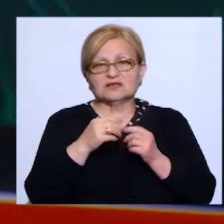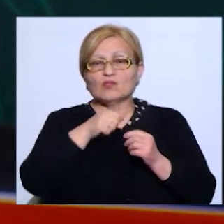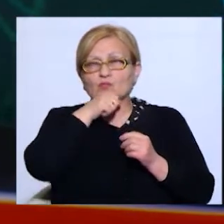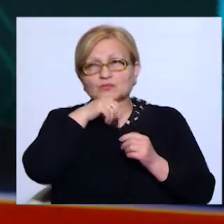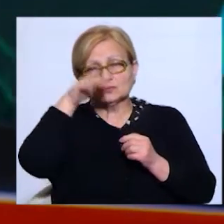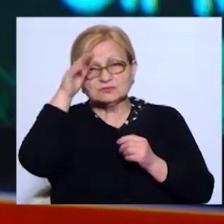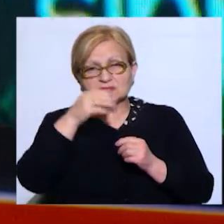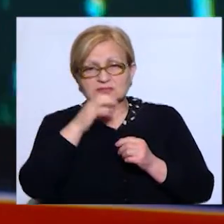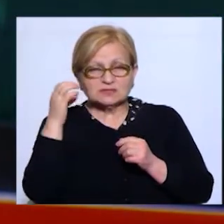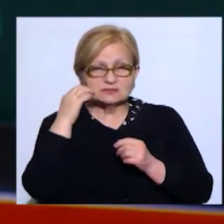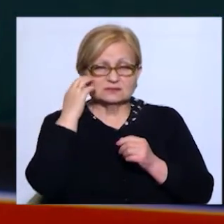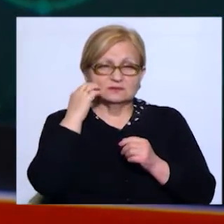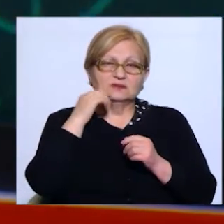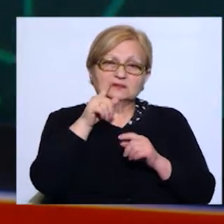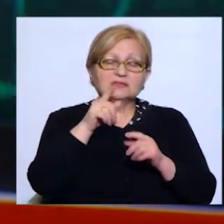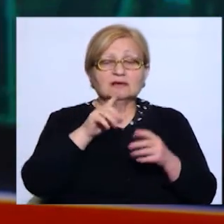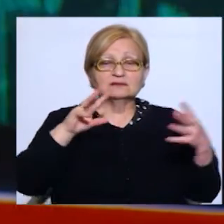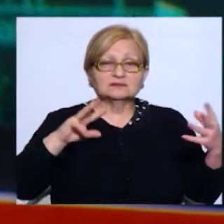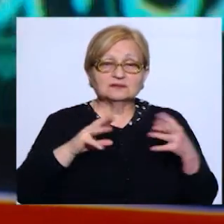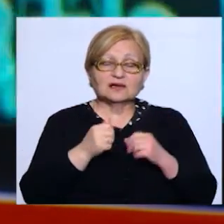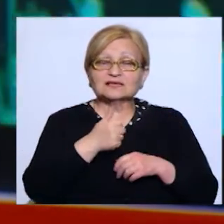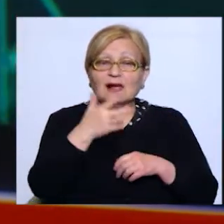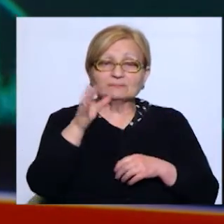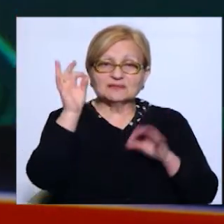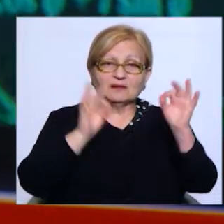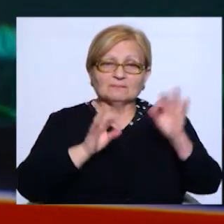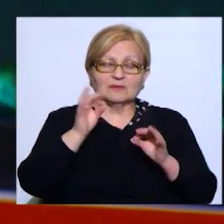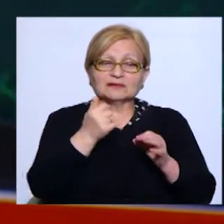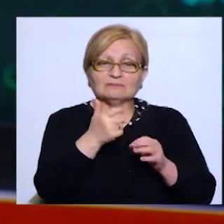და დაადგინეთ, აბა პროცენტულად რამდენი დედმამიშვილი არის